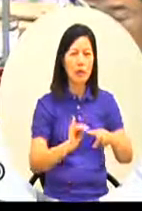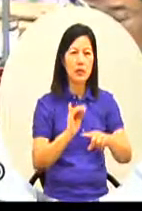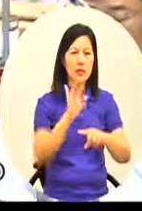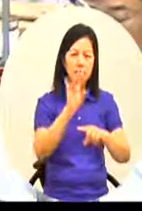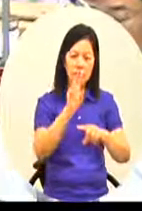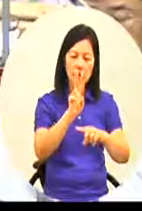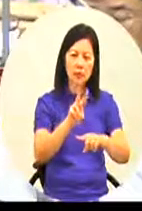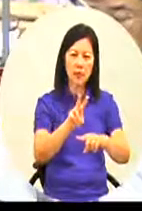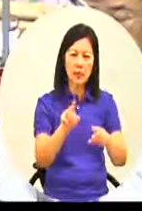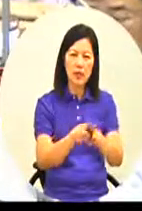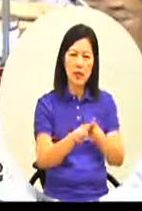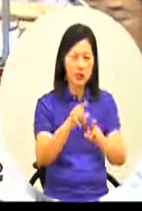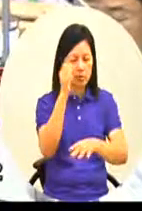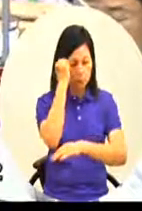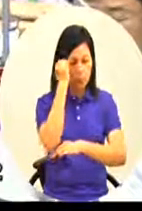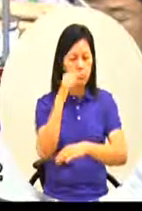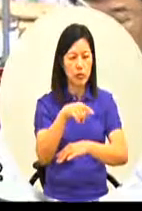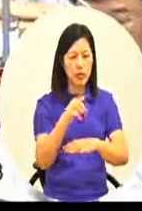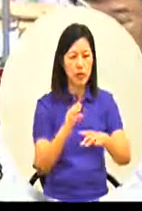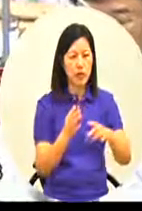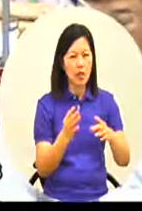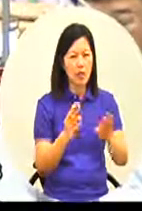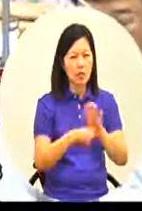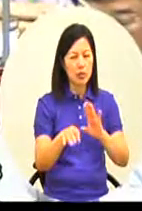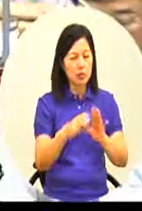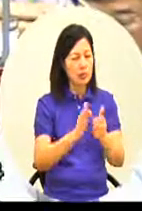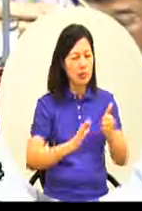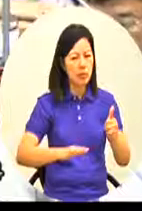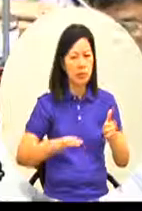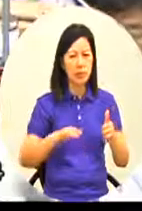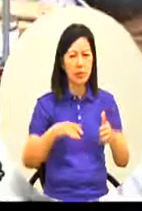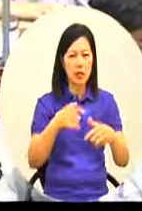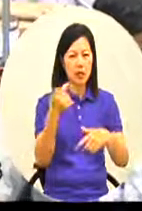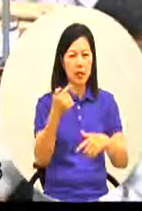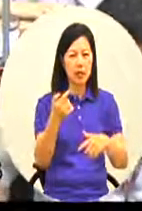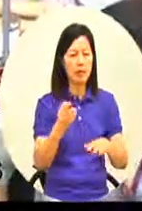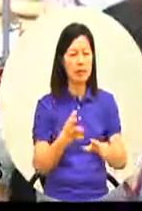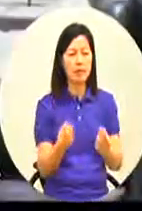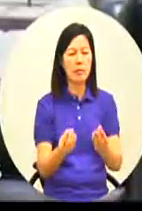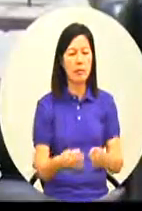讲，一般的自用住宅税率影响都不会很大啦。嗯，